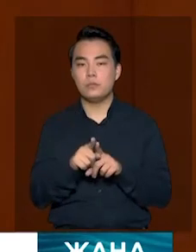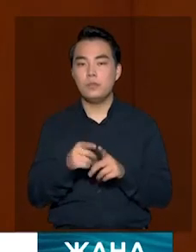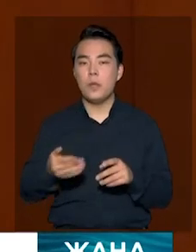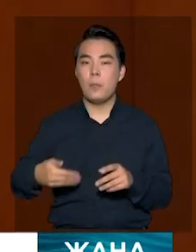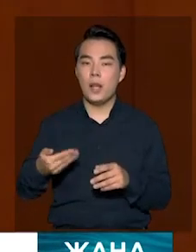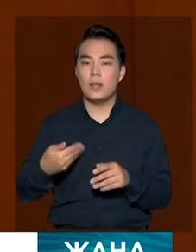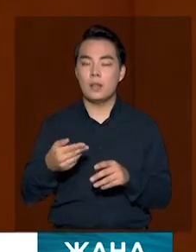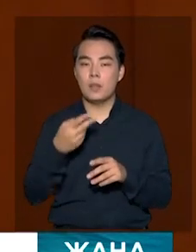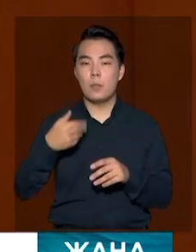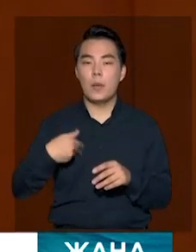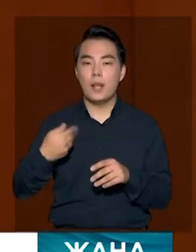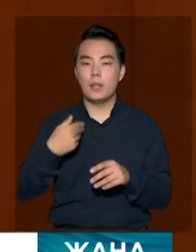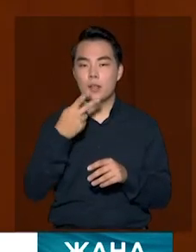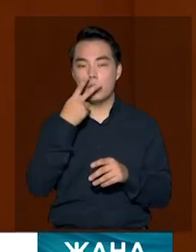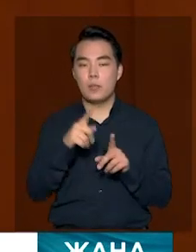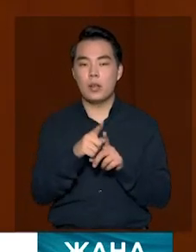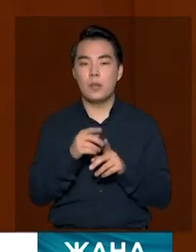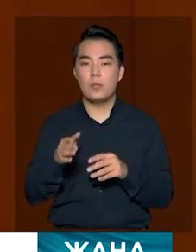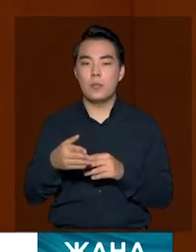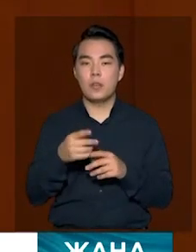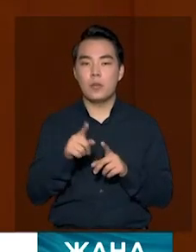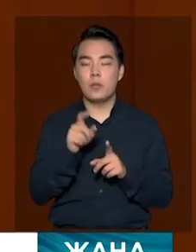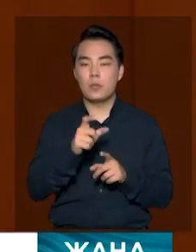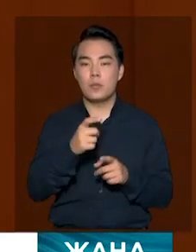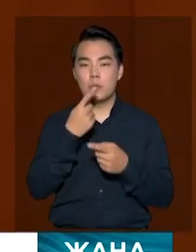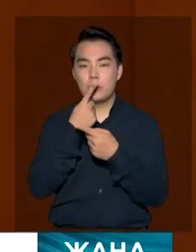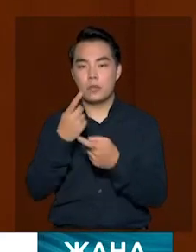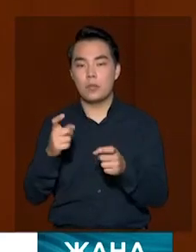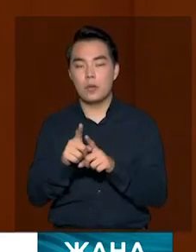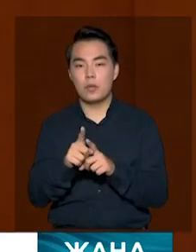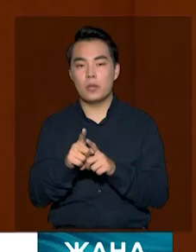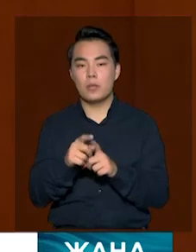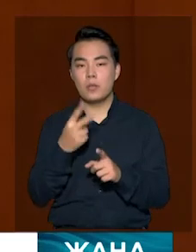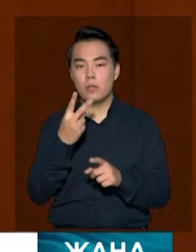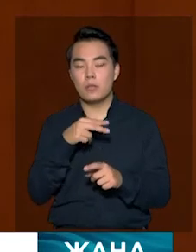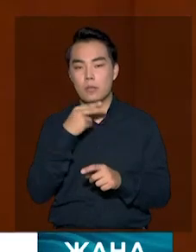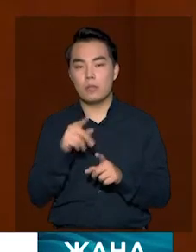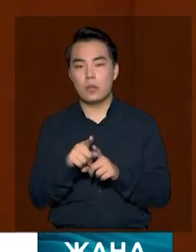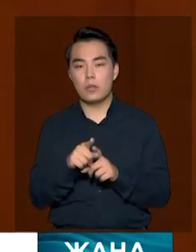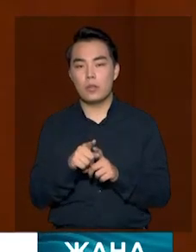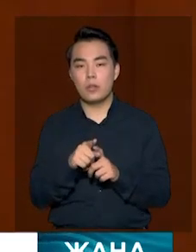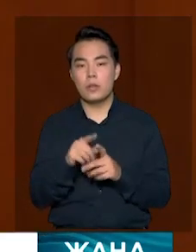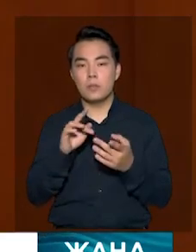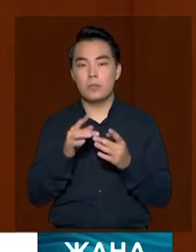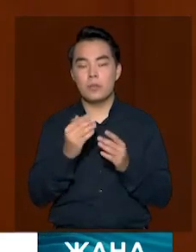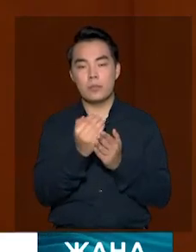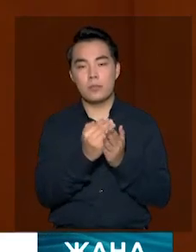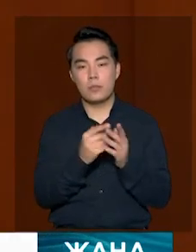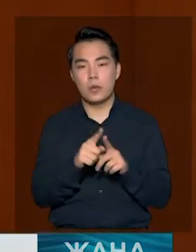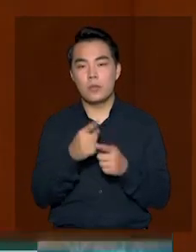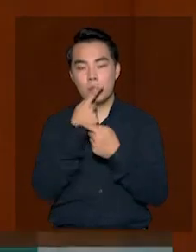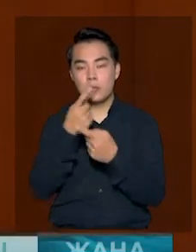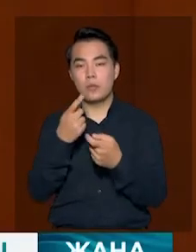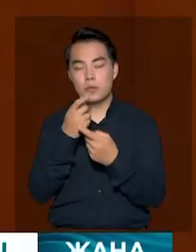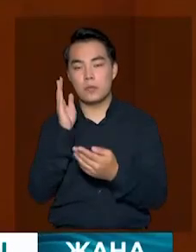пайдалығын мына халыққа жеткізу бойынша ақпаратты мына әлеуметтік желілерде таратып